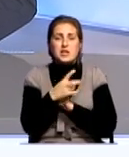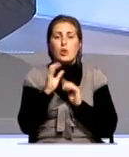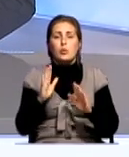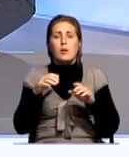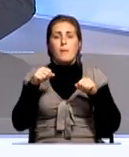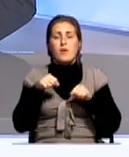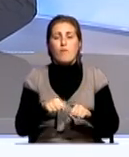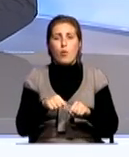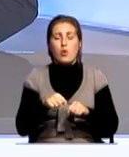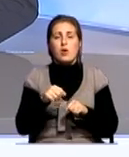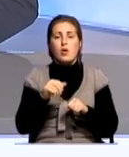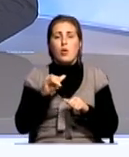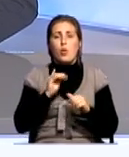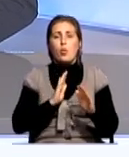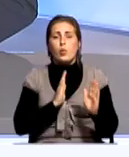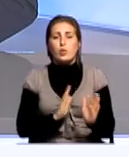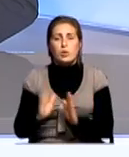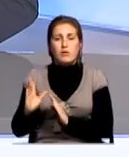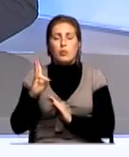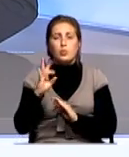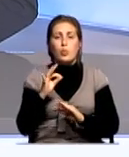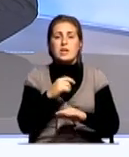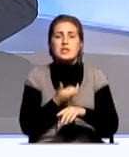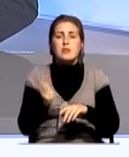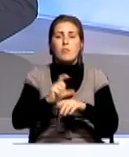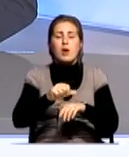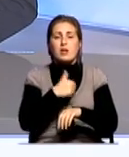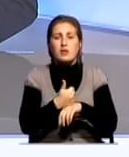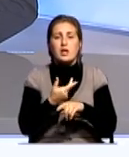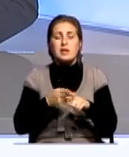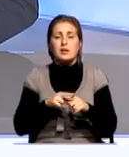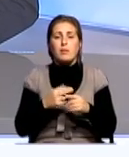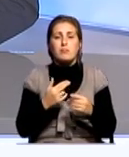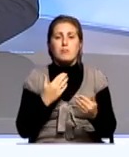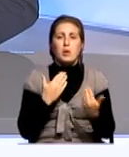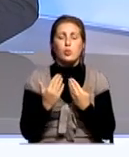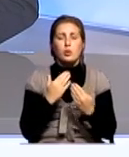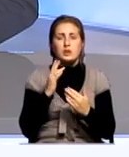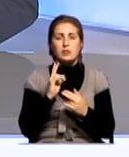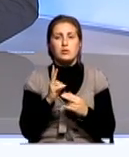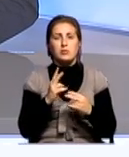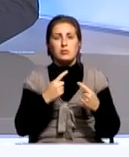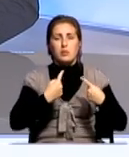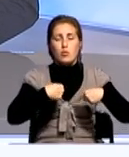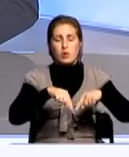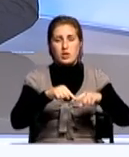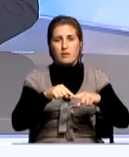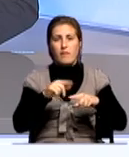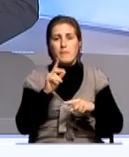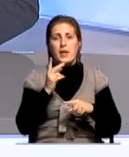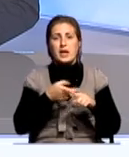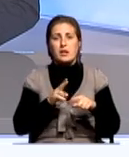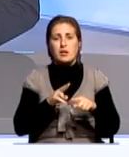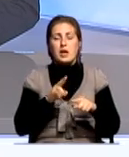регулирование вопроса борьбы с коррупцией но изменилось самое главное это подход правоохранительных органов к этому вопросу и